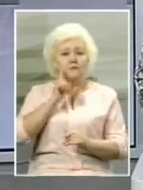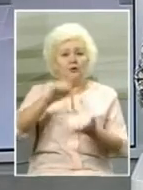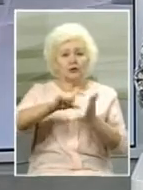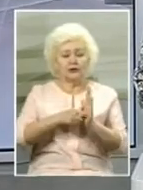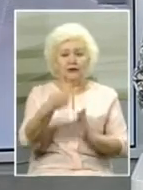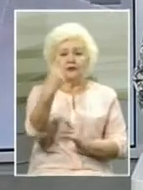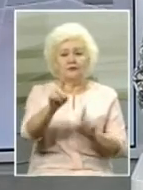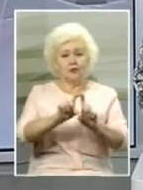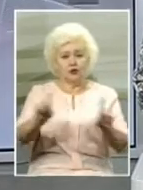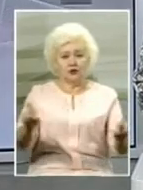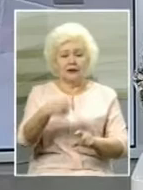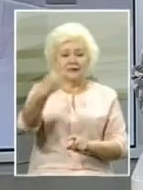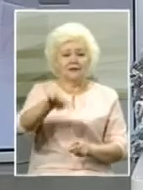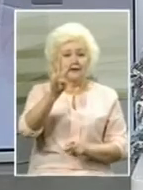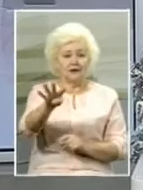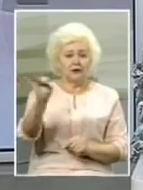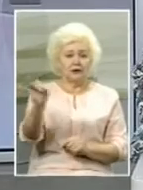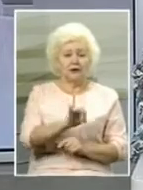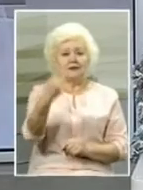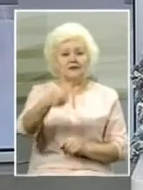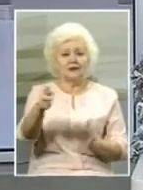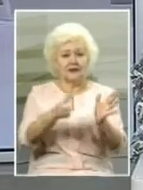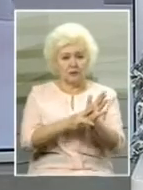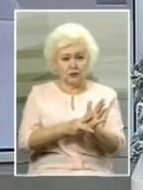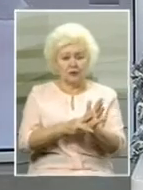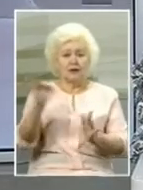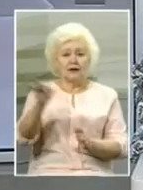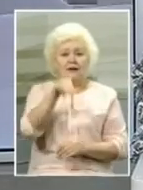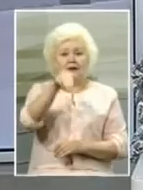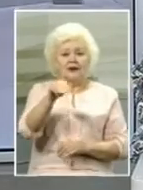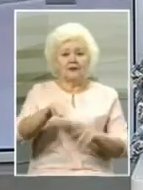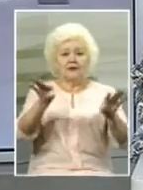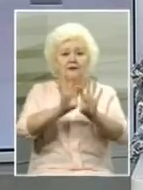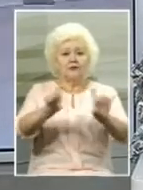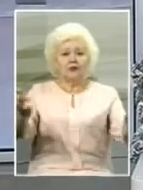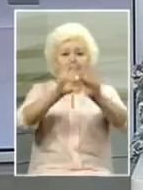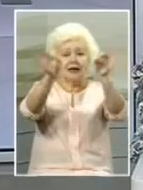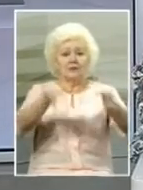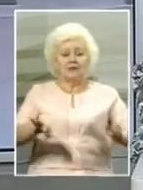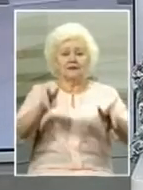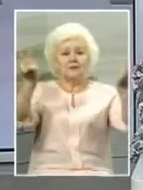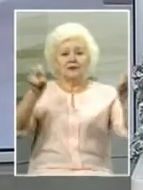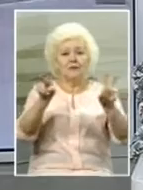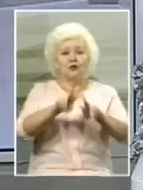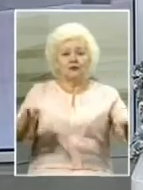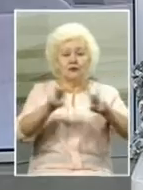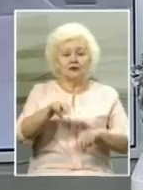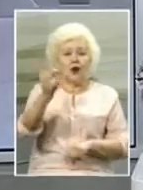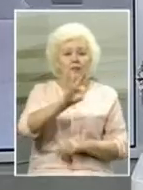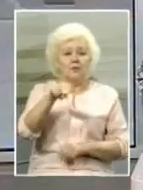класах 2 шкіл – 24 і 28 та Таврійського ліцею мистецтв. Тему досліджувала Олена